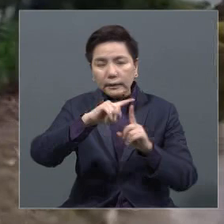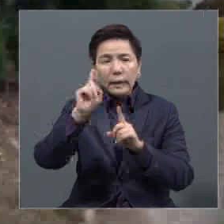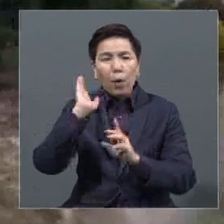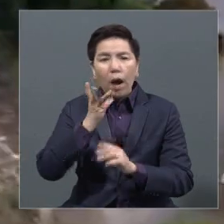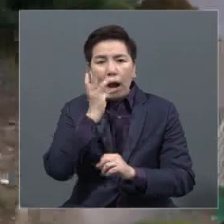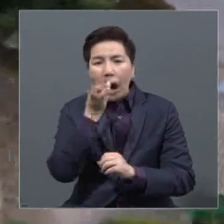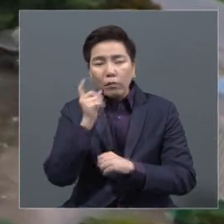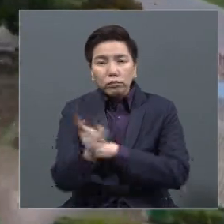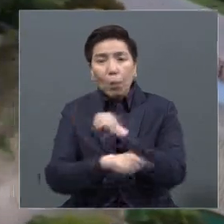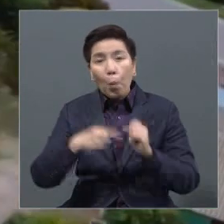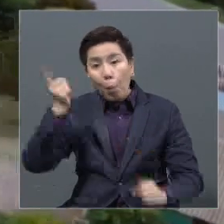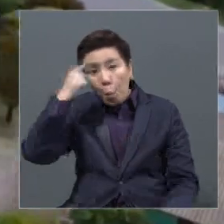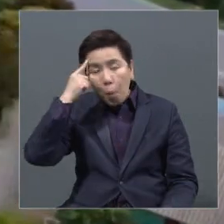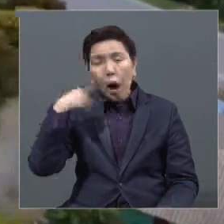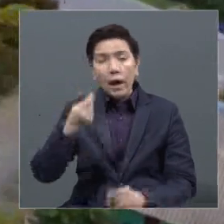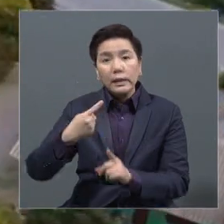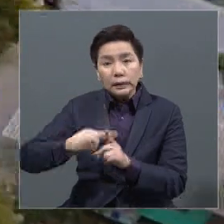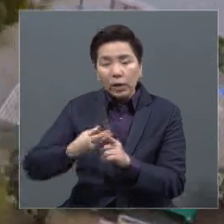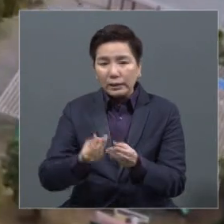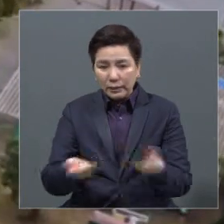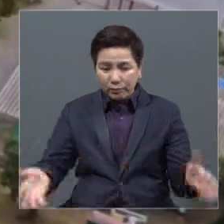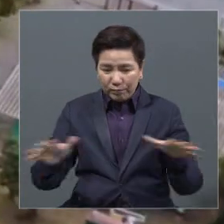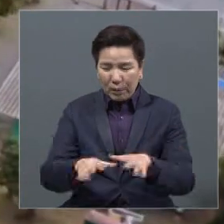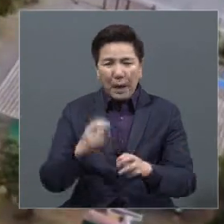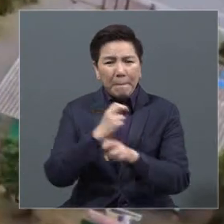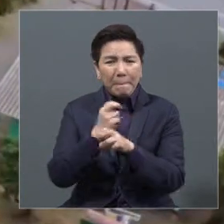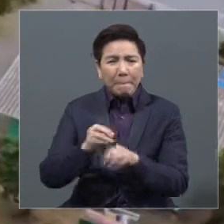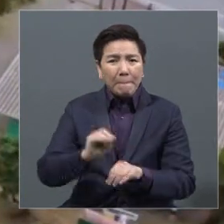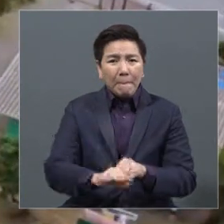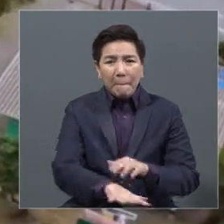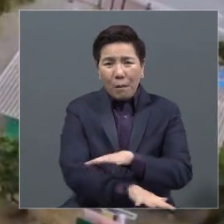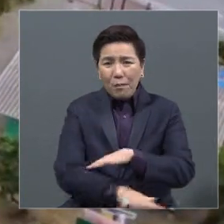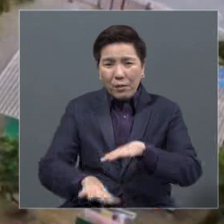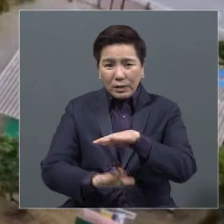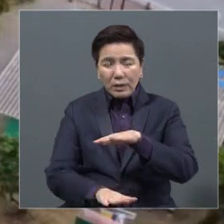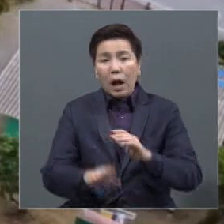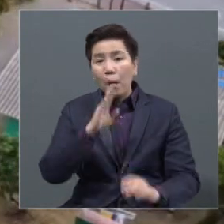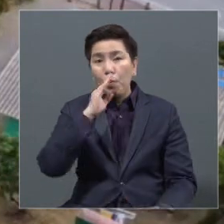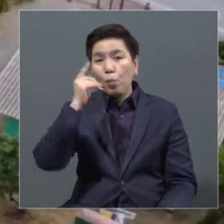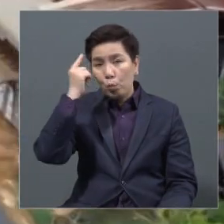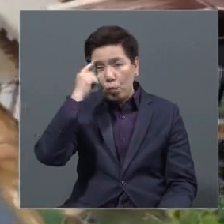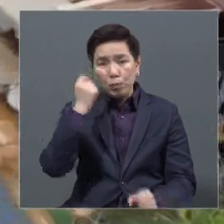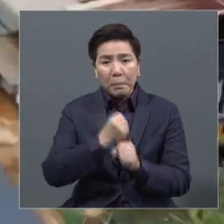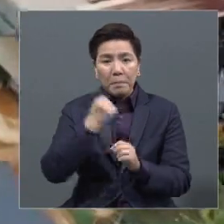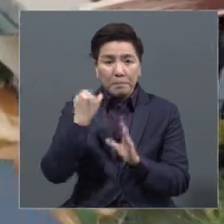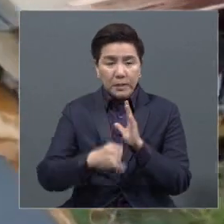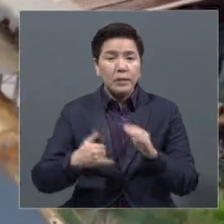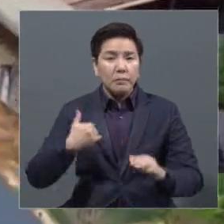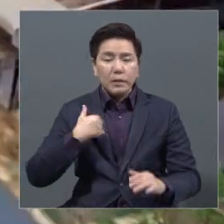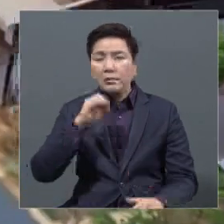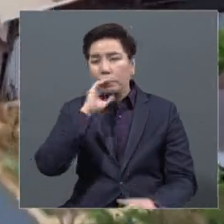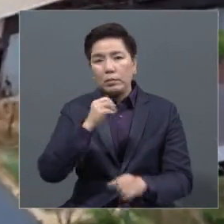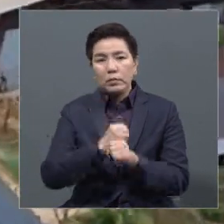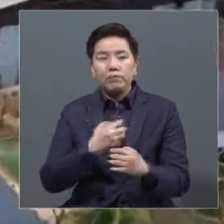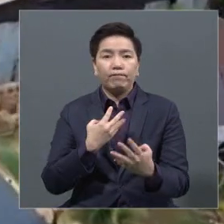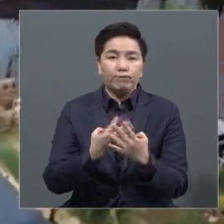ที่นารู้เห็นหรือเปล่าว่าให้เช่าแล้วเขาจะเอาไปฝังสารเคมีแบบนี้นะคะถ้าเกิดว่าพบการกระทำผิดเนี่ยก็จะมีการแจ้งข้อ